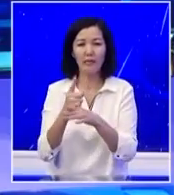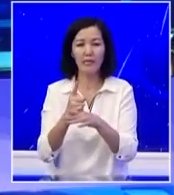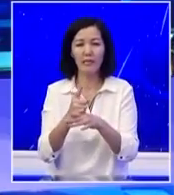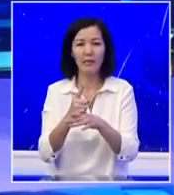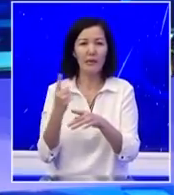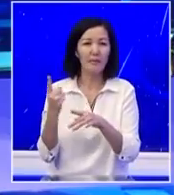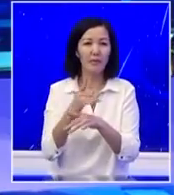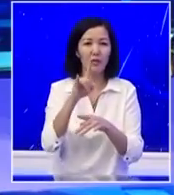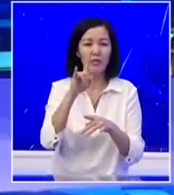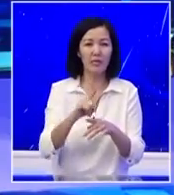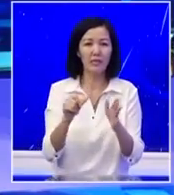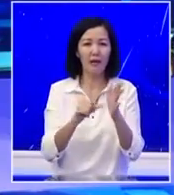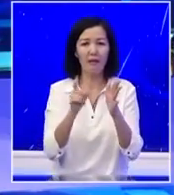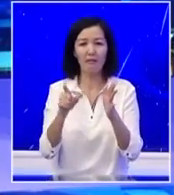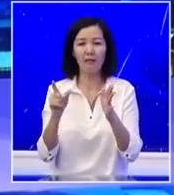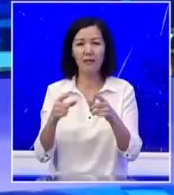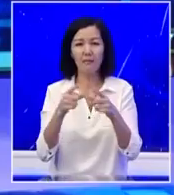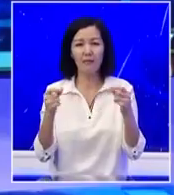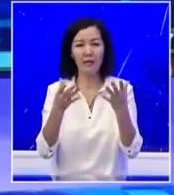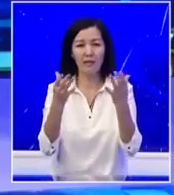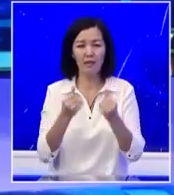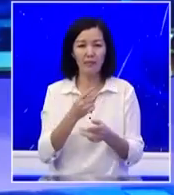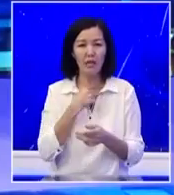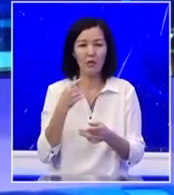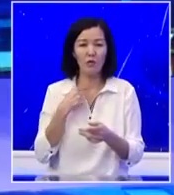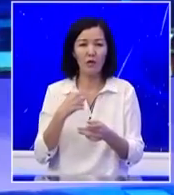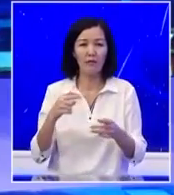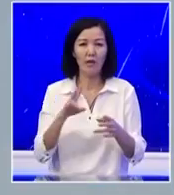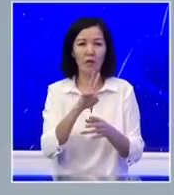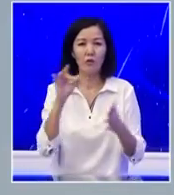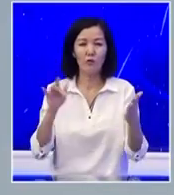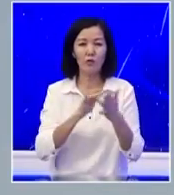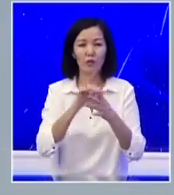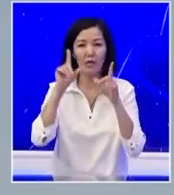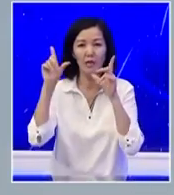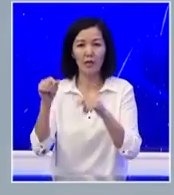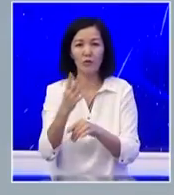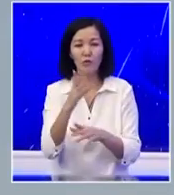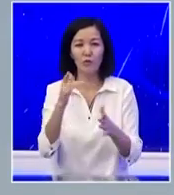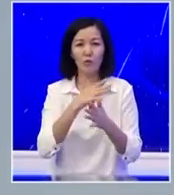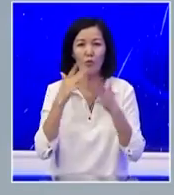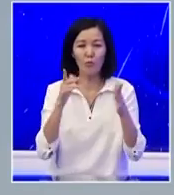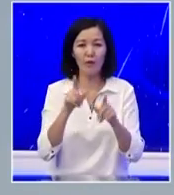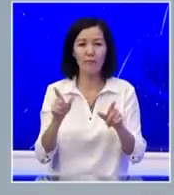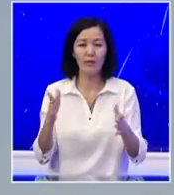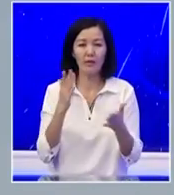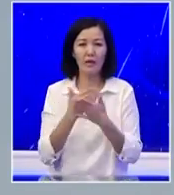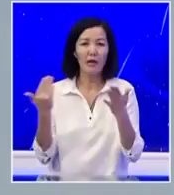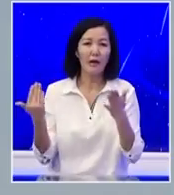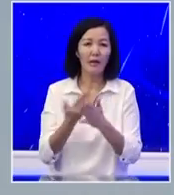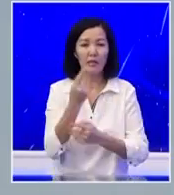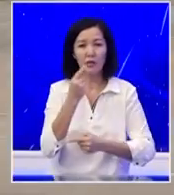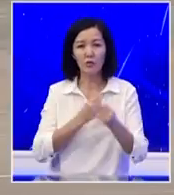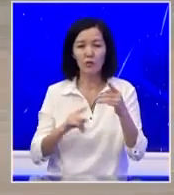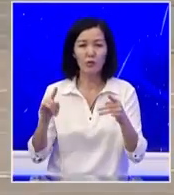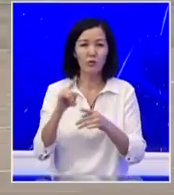рейске тек 6 адам билет алыпты. Ал Талдықорғаннан Елордаға асығып отырғандар 4 есеге көп болып шықты. Қайтар жолында